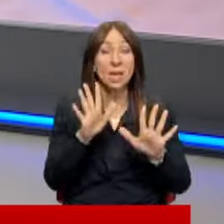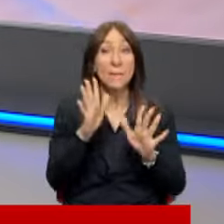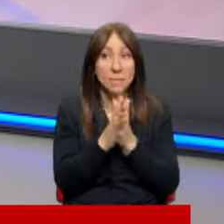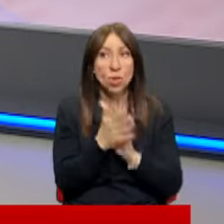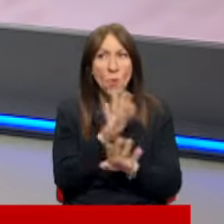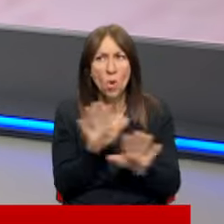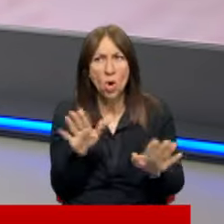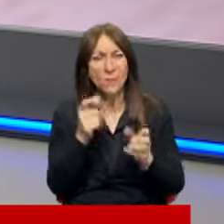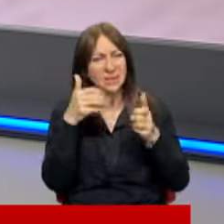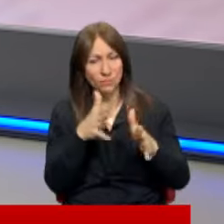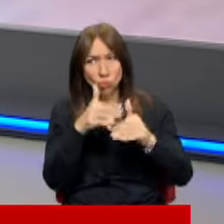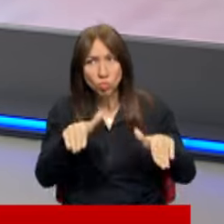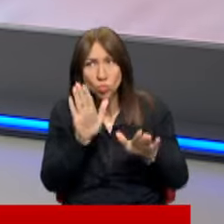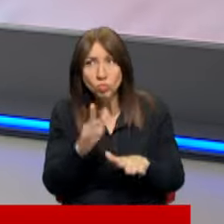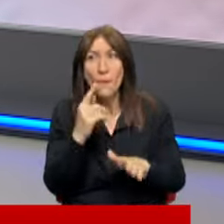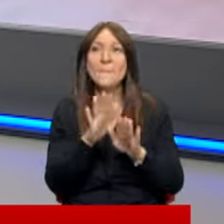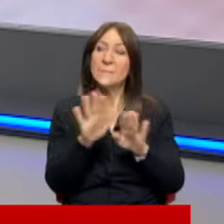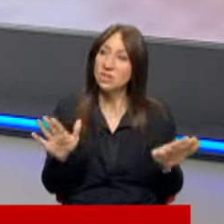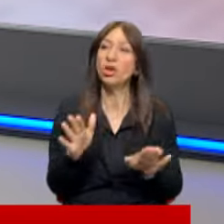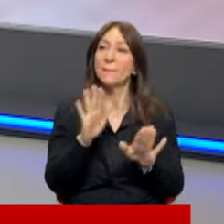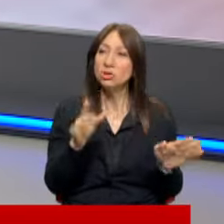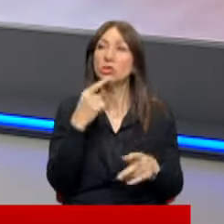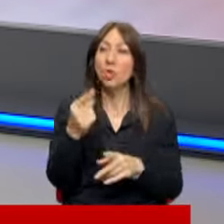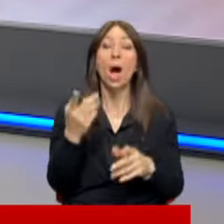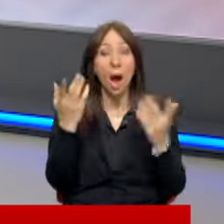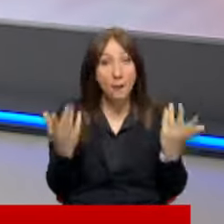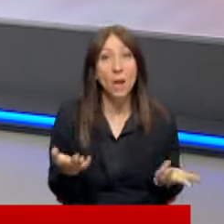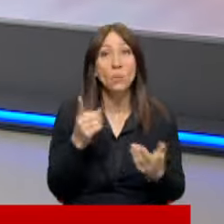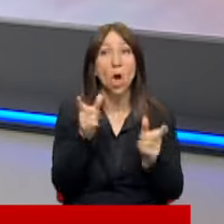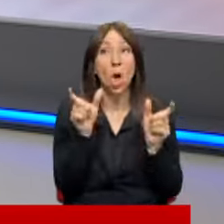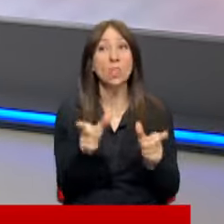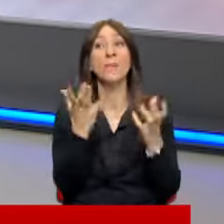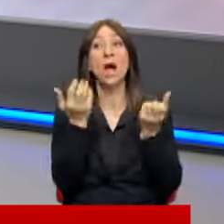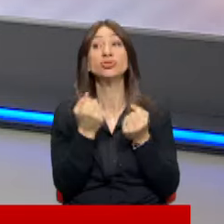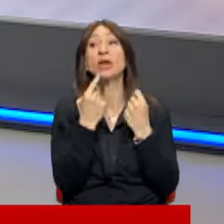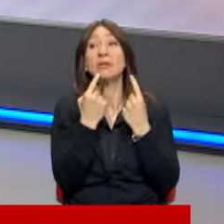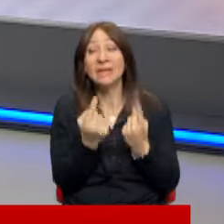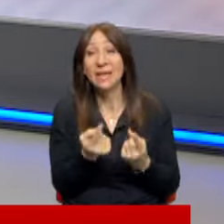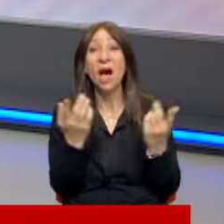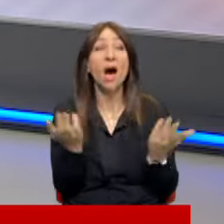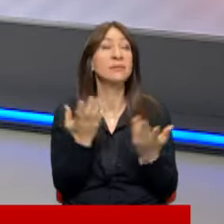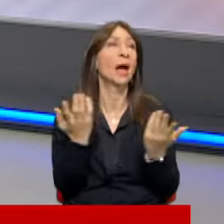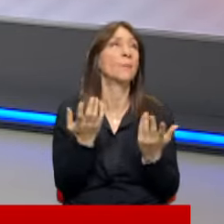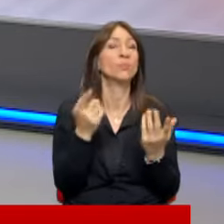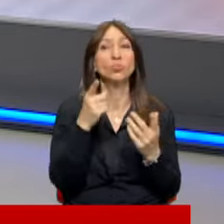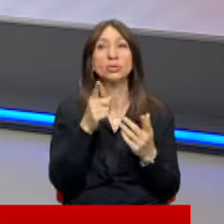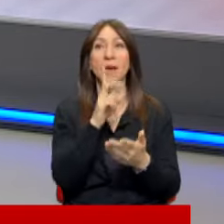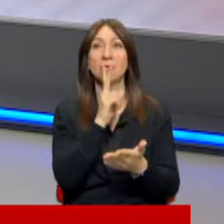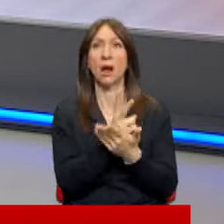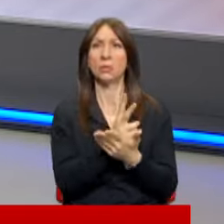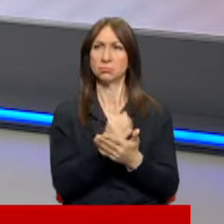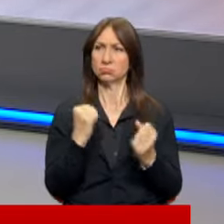bitiyor mu? İsraf bir yerde bitiyor mu? Biteceği söylendi. Cumhurbaşkanı Erdoğan bununla ilgili önlemler alınacak dedi. Hatta buradaki